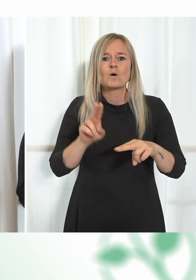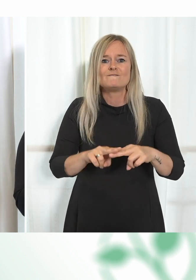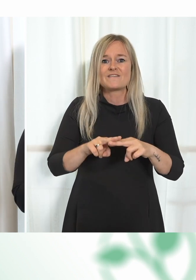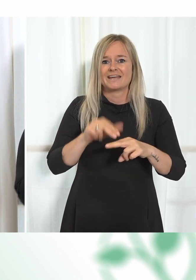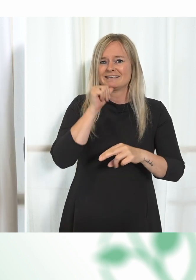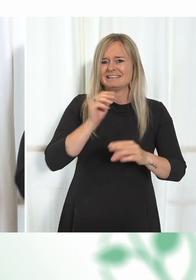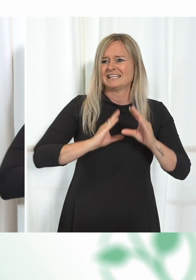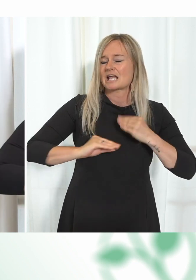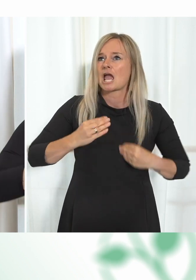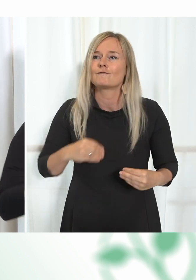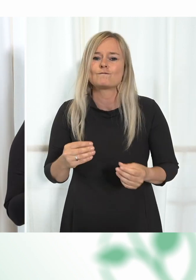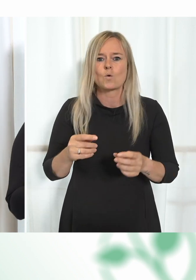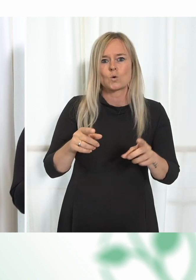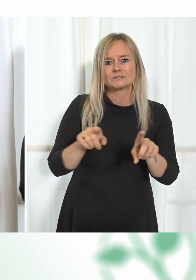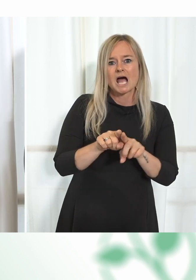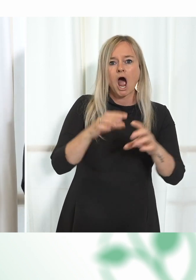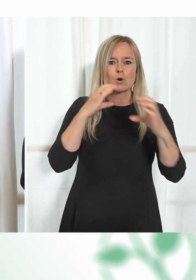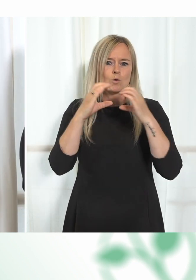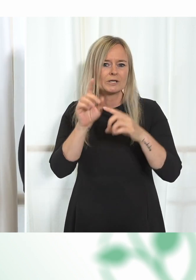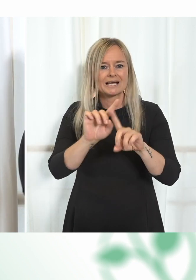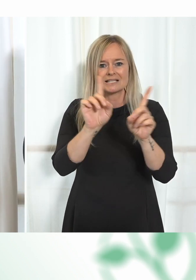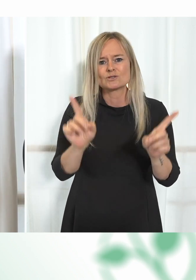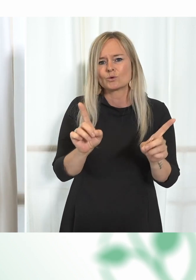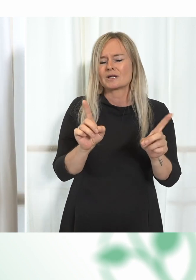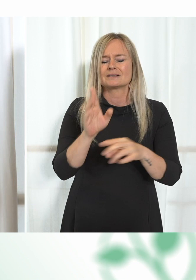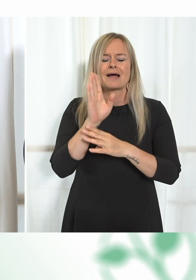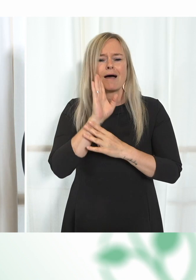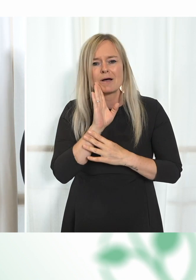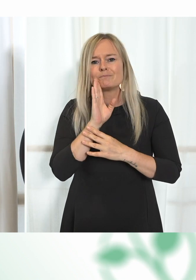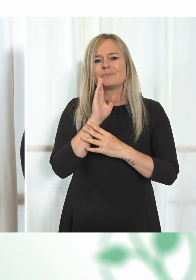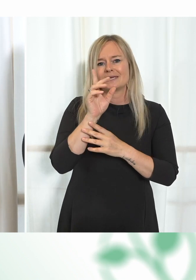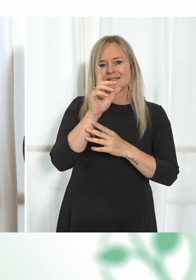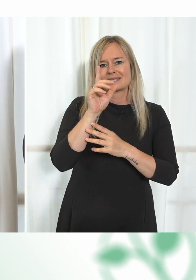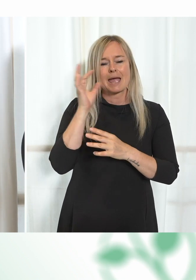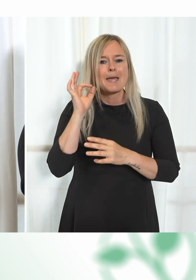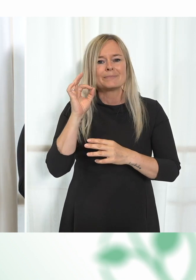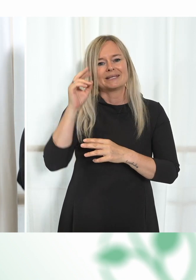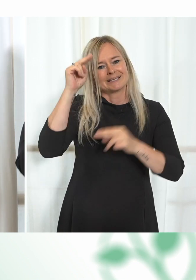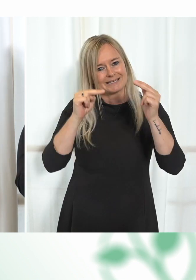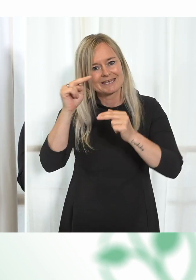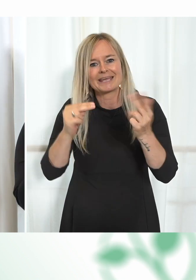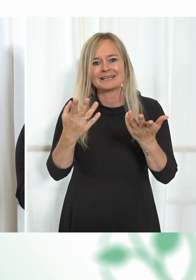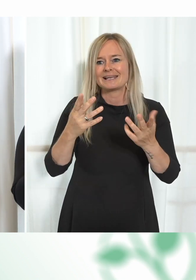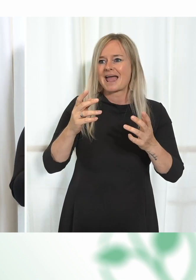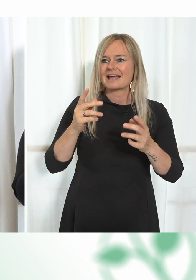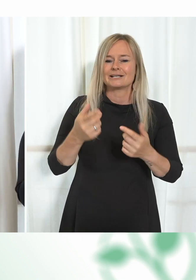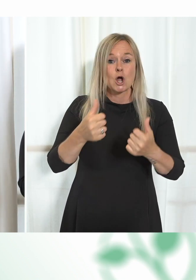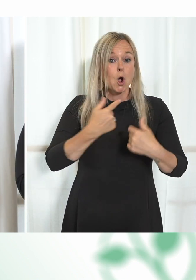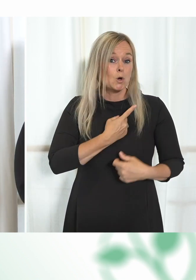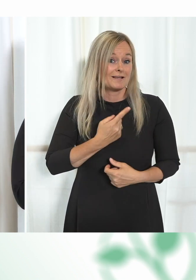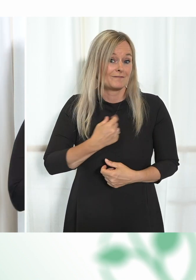Kommunikation ganz anders ist. Aber lernen Sie einfach diese Menschen kennen und lassen sich überraschen, welche Fähigkeiten sie in ihrem